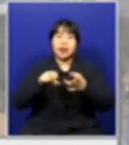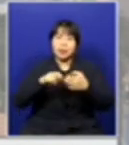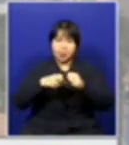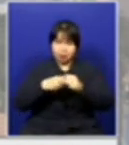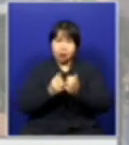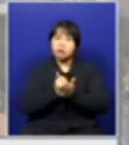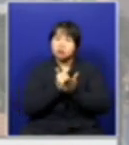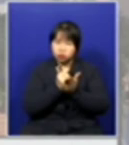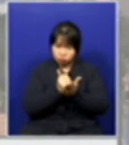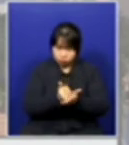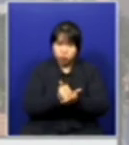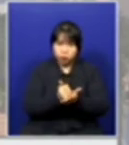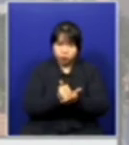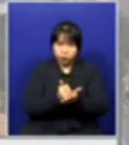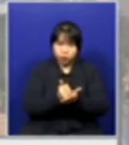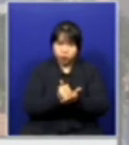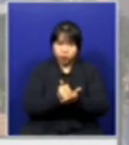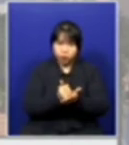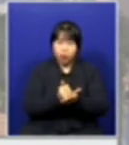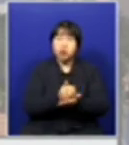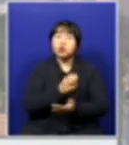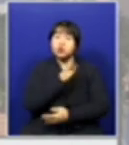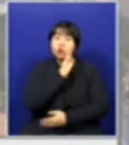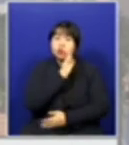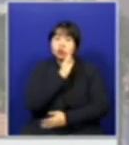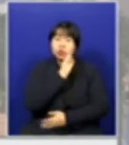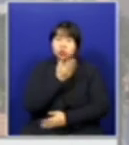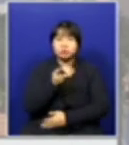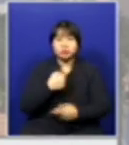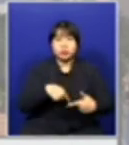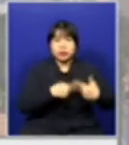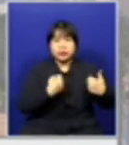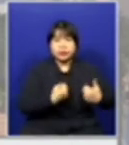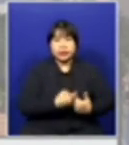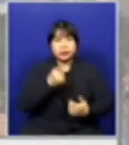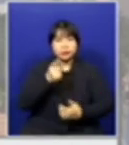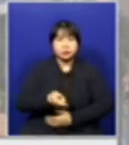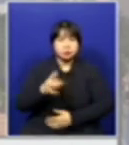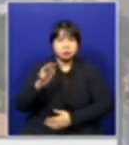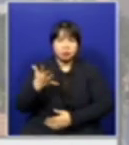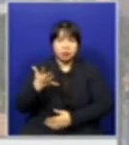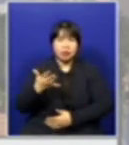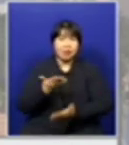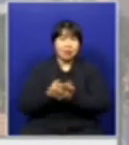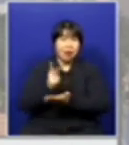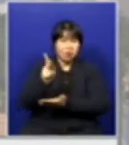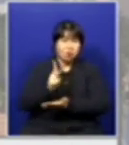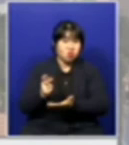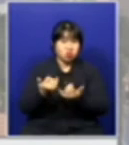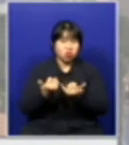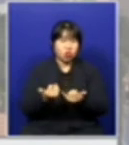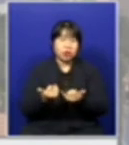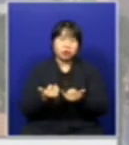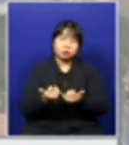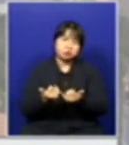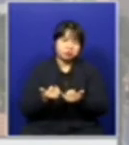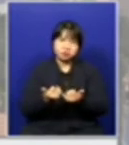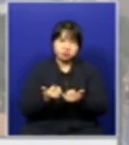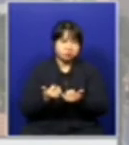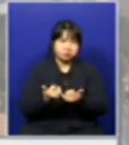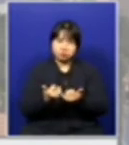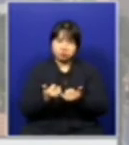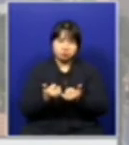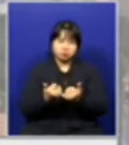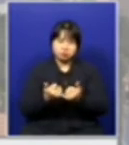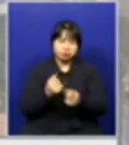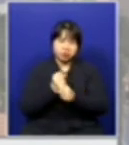นและถ้าหากท่านไม่จริงใจการใช้เงินกู้ในครั้งนี้ก็จะไม่ประสบความสำเร็จอะ